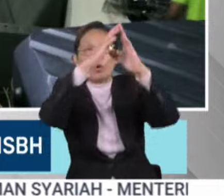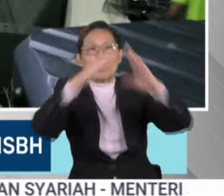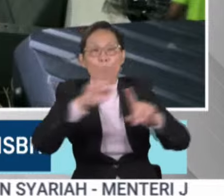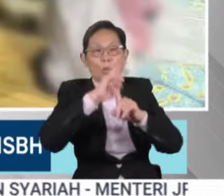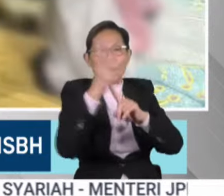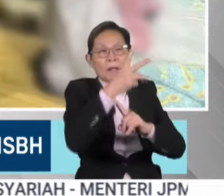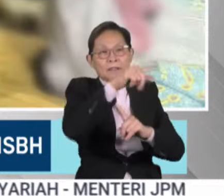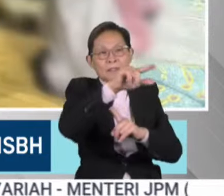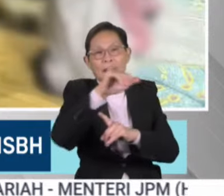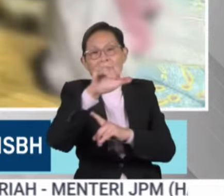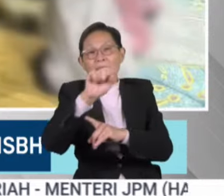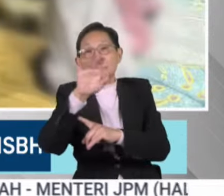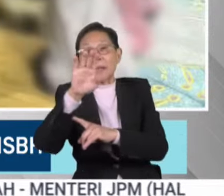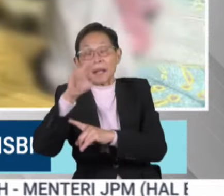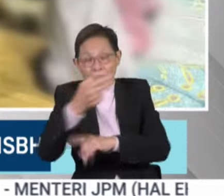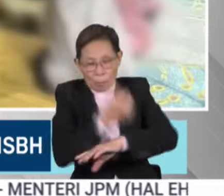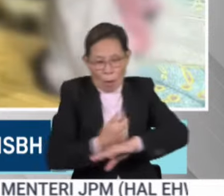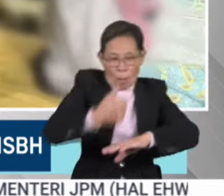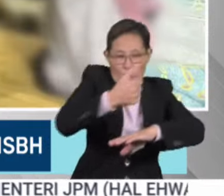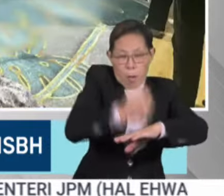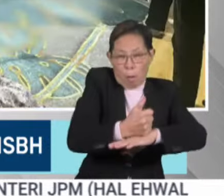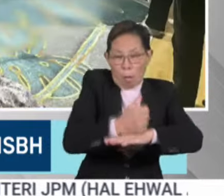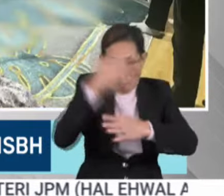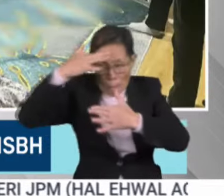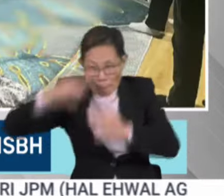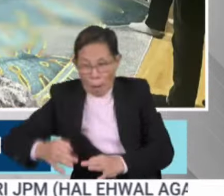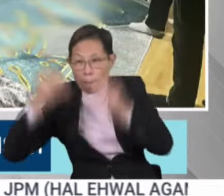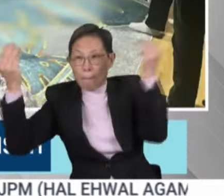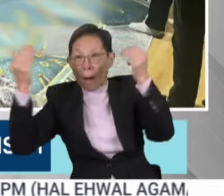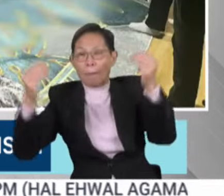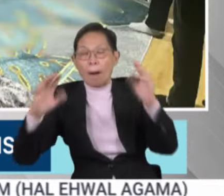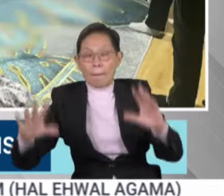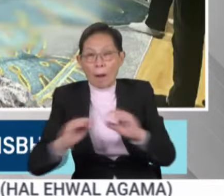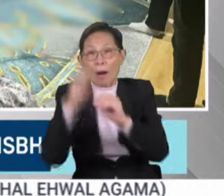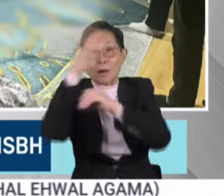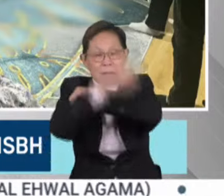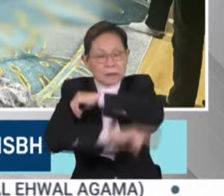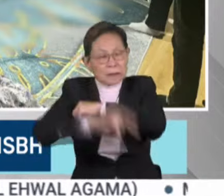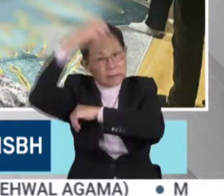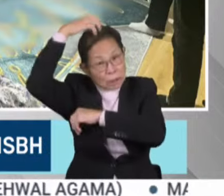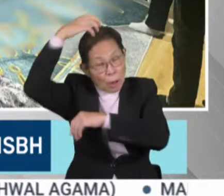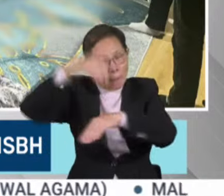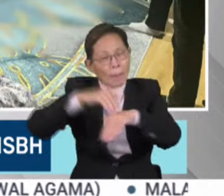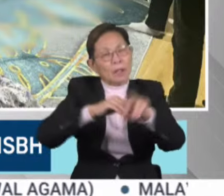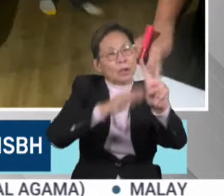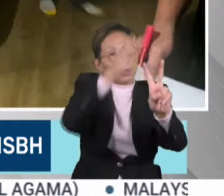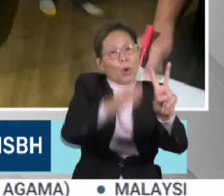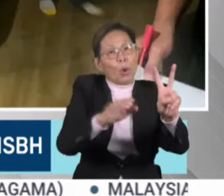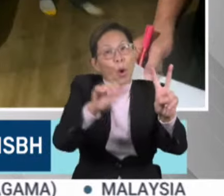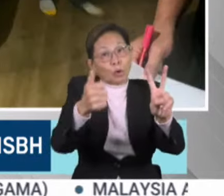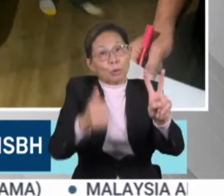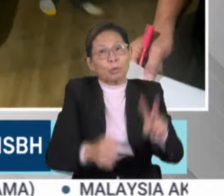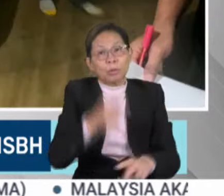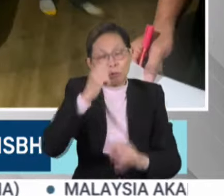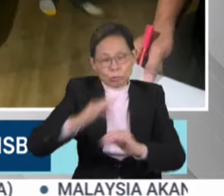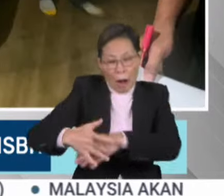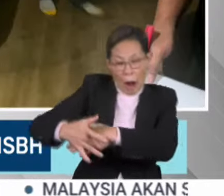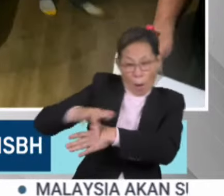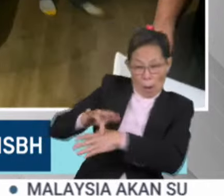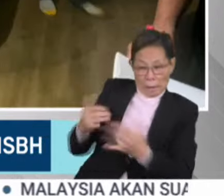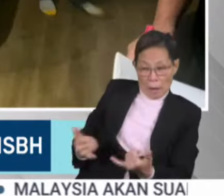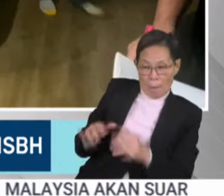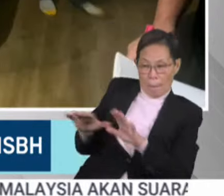amal GISBH. Penubuhan berdasarkan putusan Majlis Mesyuarat Kerajaan Negeri Selangor pada 2 Oktober lepas. Untuk peringkat